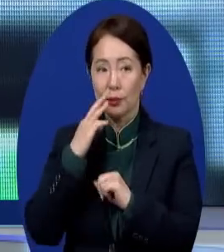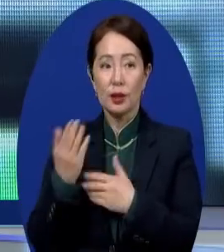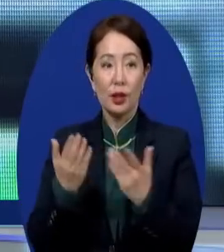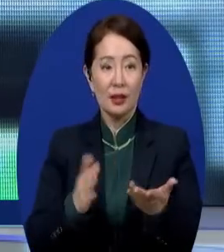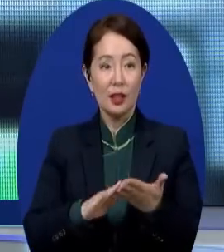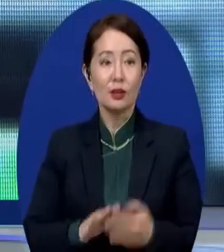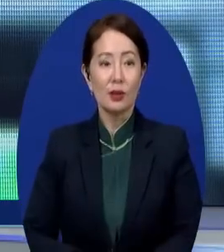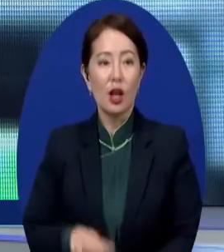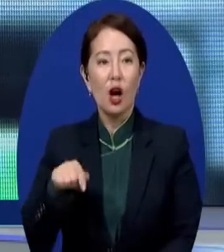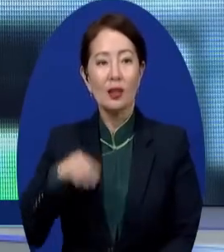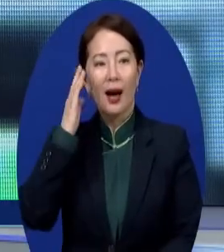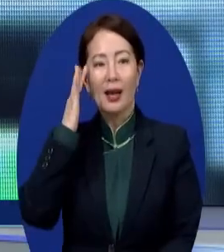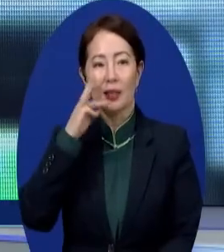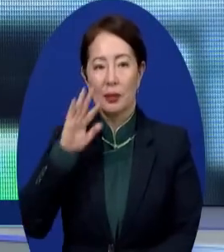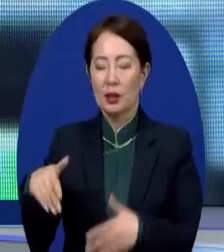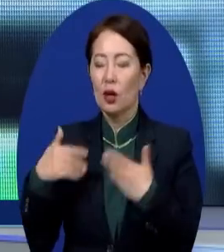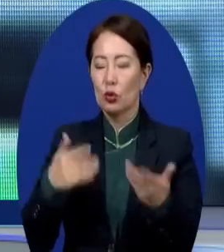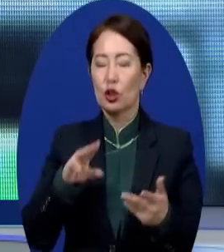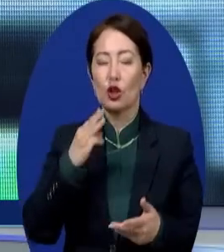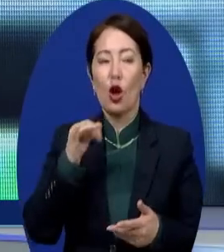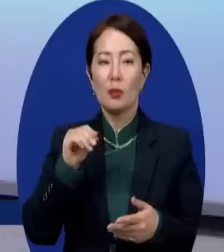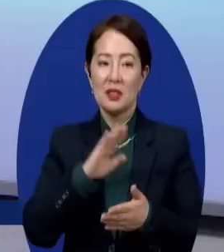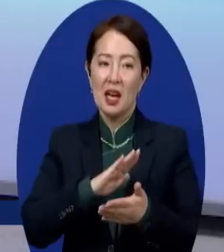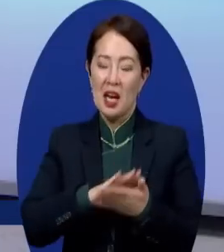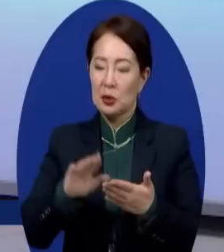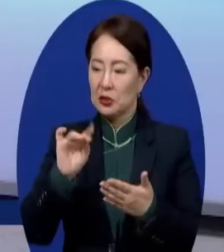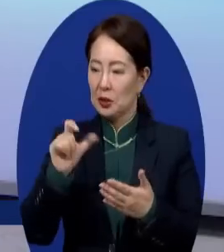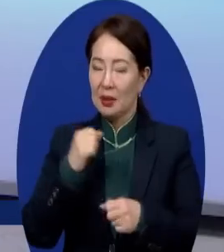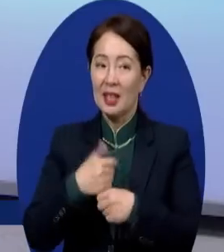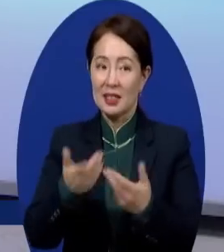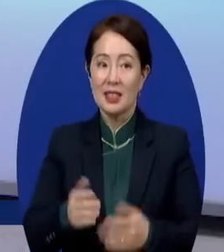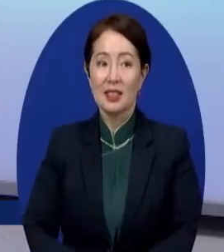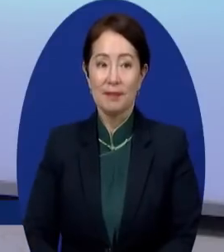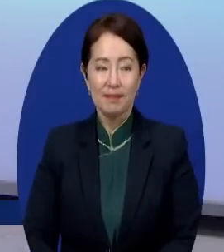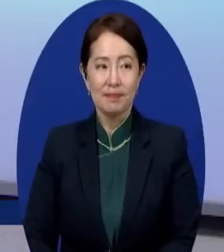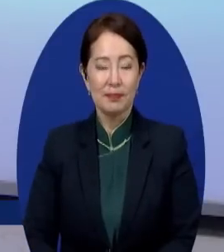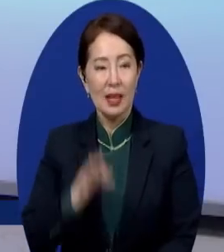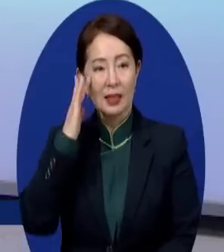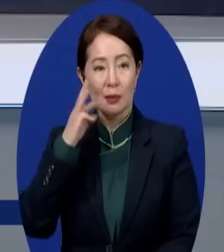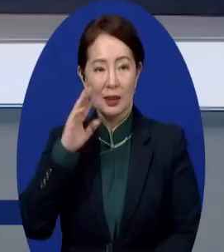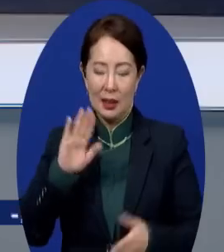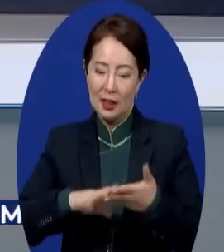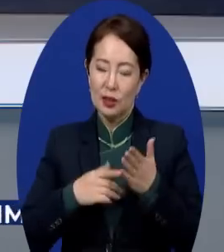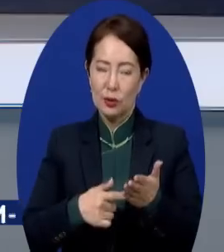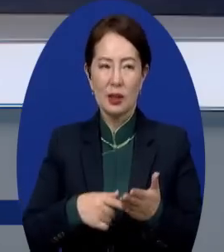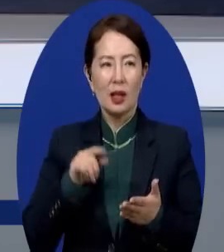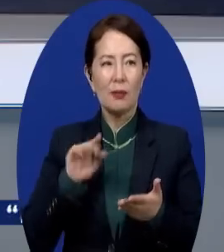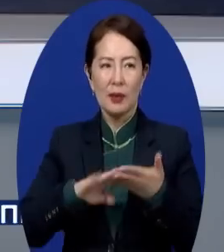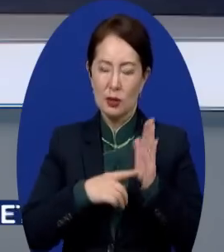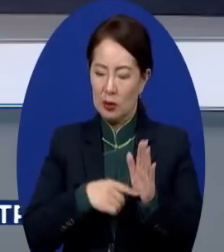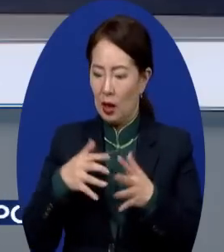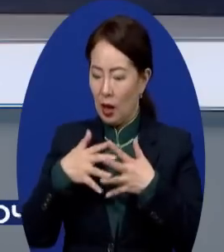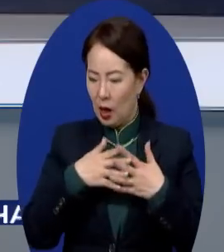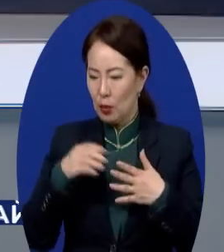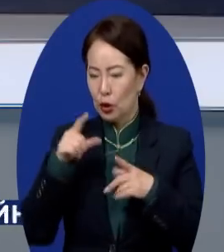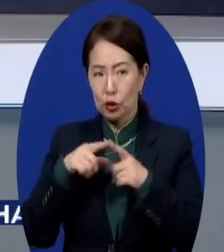мэдээлүүдээс танилцууллаа. Одоо гадаад мэдээ хүргэе. Студид Тайм Чарим Чимэг ажиллаж байна. Оройн дүргийн гадаад мэдээ танилцуулъя. За Америк, Япон,